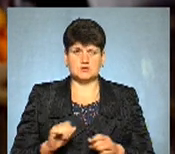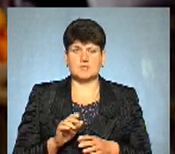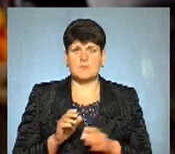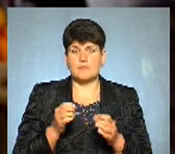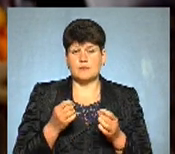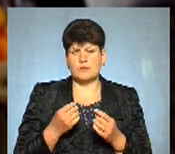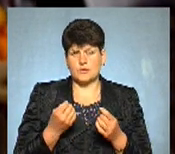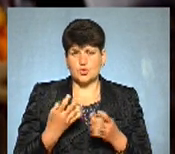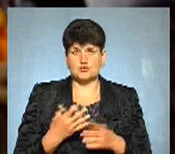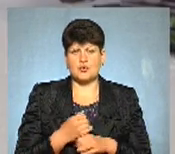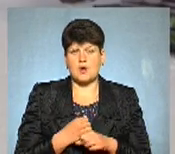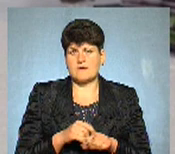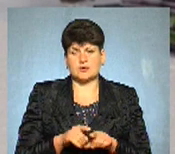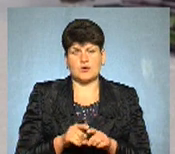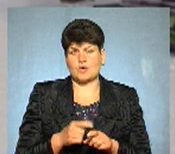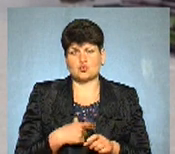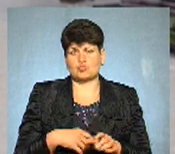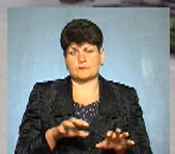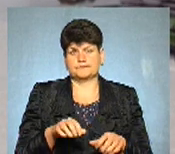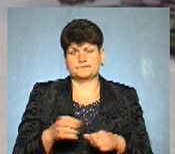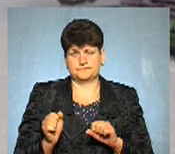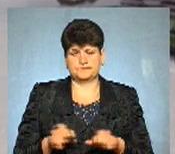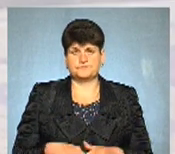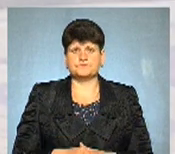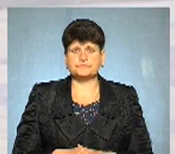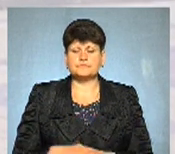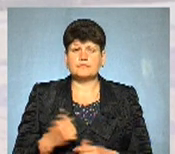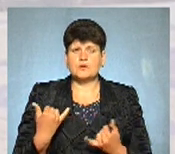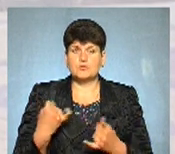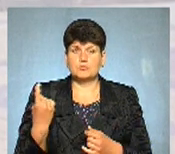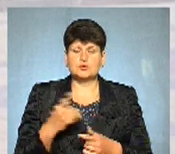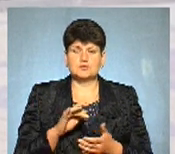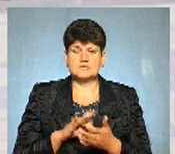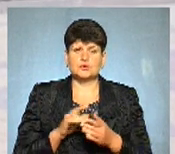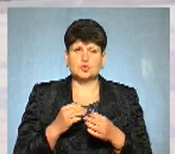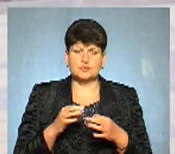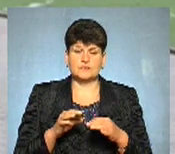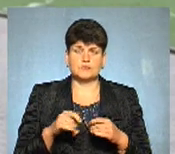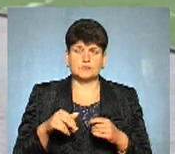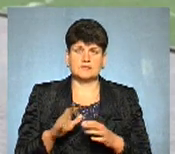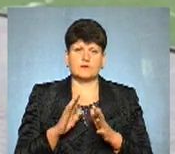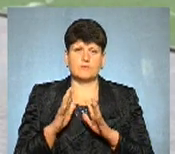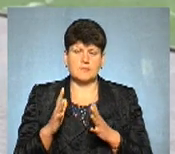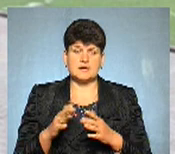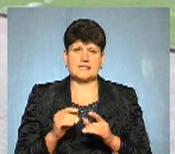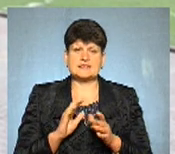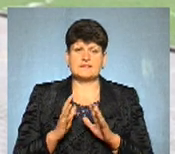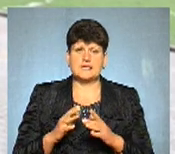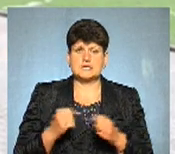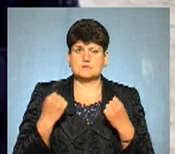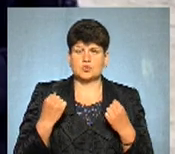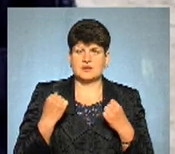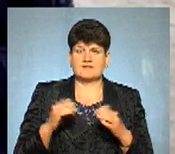можна, тобто каву як з собою. Від сьогодні в обласному центрі дозволили відвідувати парки, сквери, спортивні та дитячі